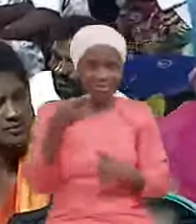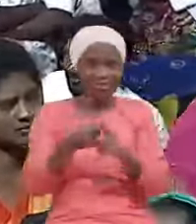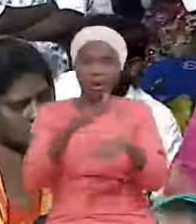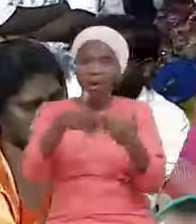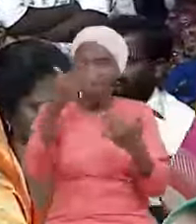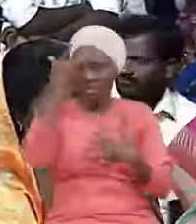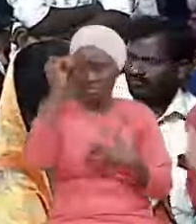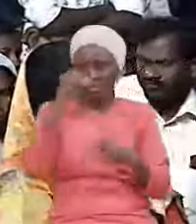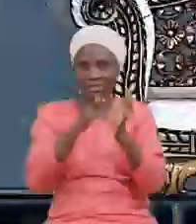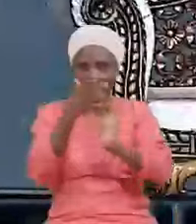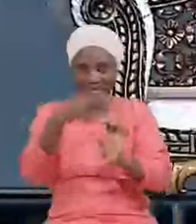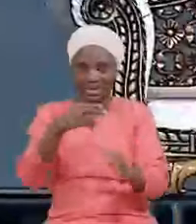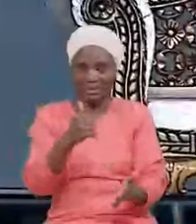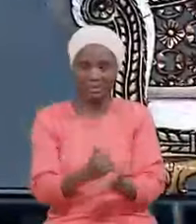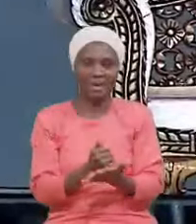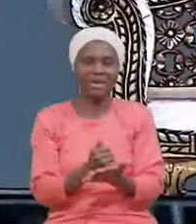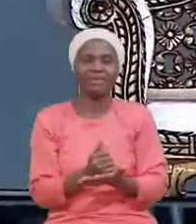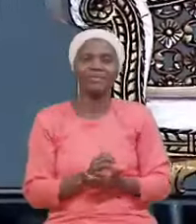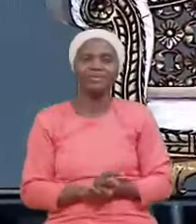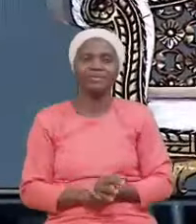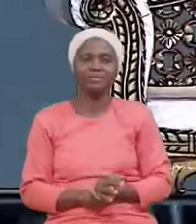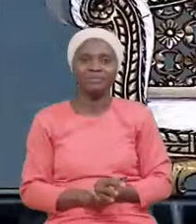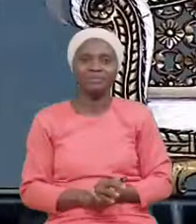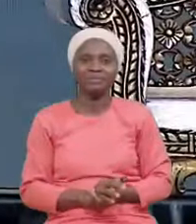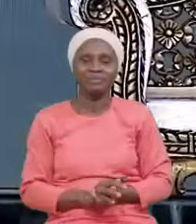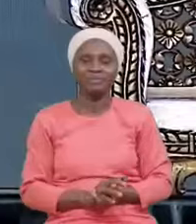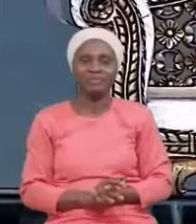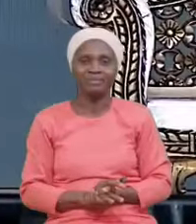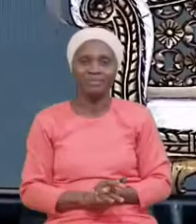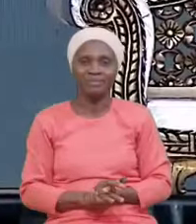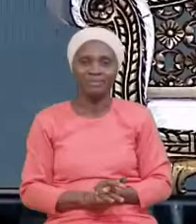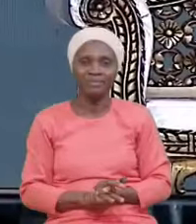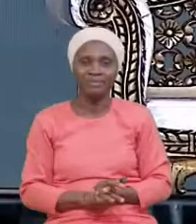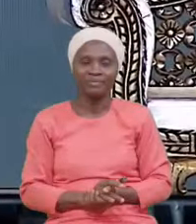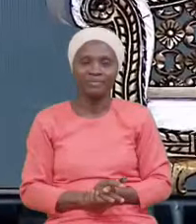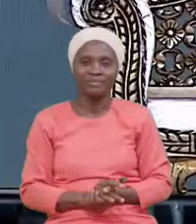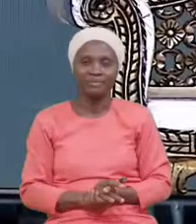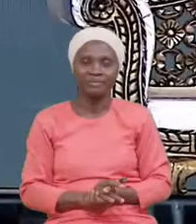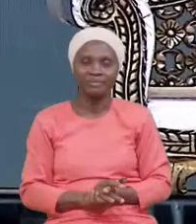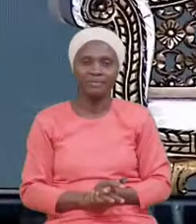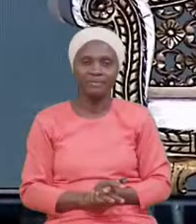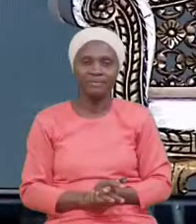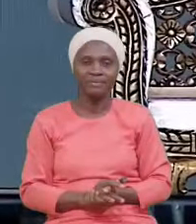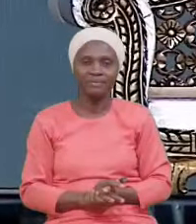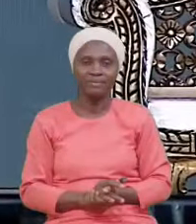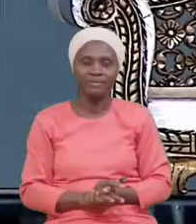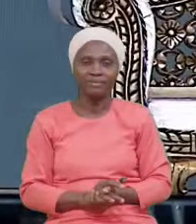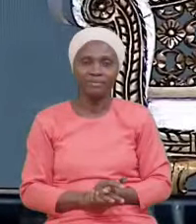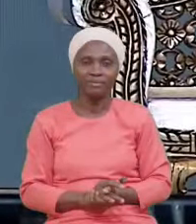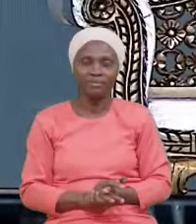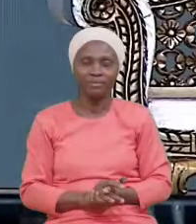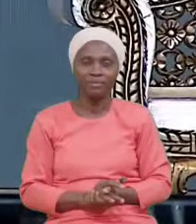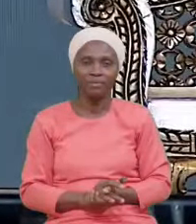your sicknesses. కొద్ది సెషన్ జరిగిన తరువాత రోగముతో బాధపడుతున్న వారి విడుదల కోసం నేను ప్రార్థన చేయబోతున్నాను. ఎట్టి రోగముతో